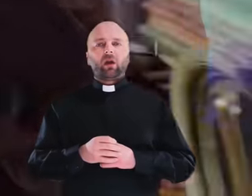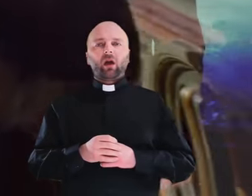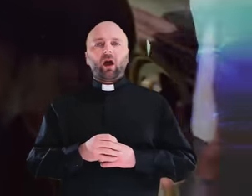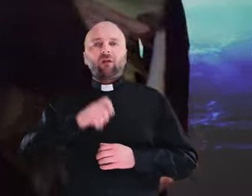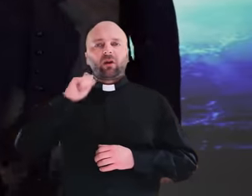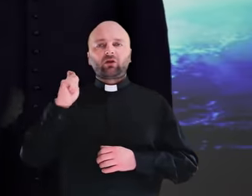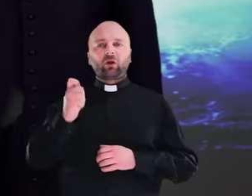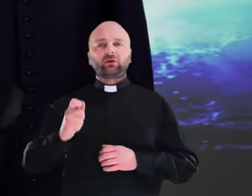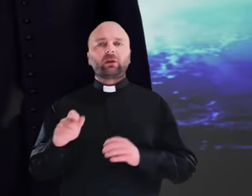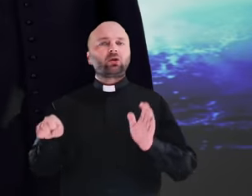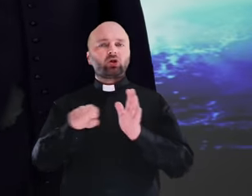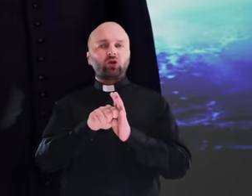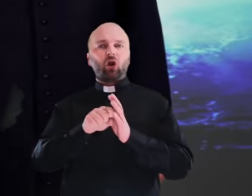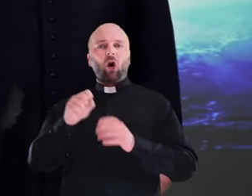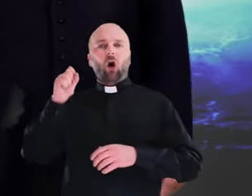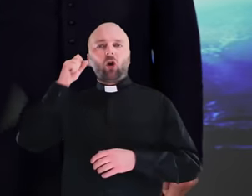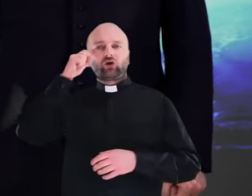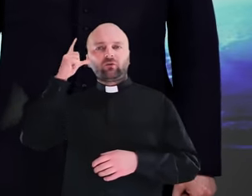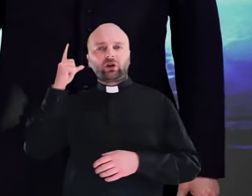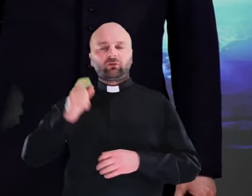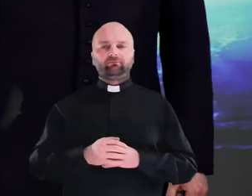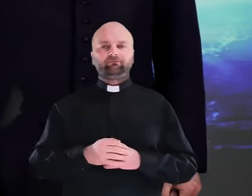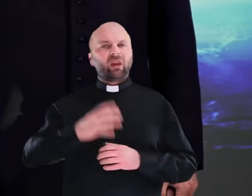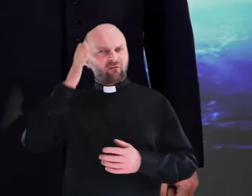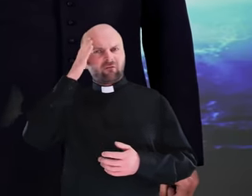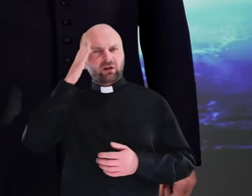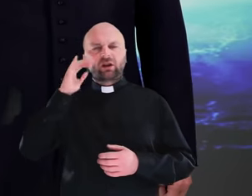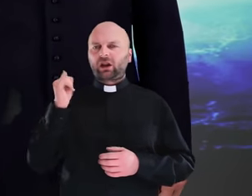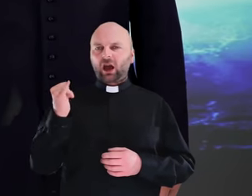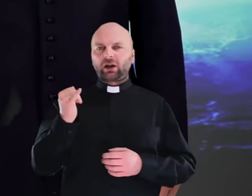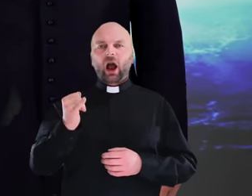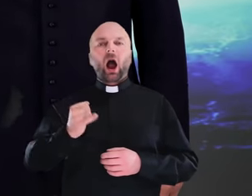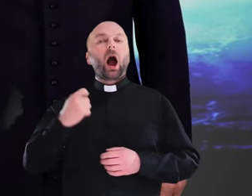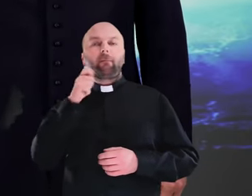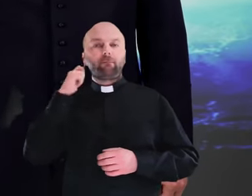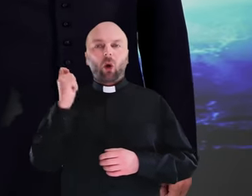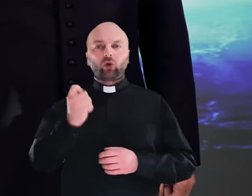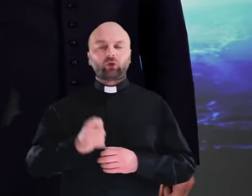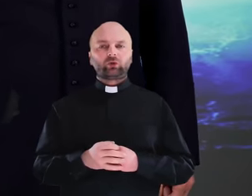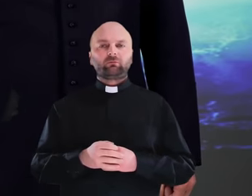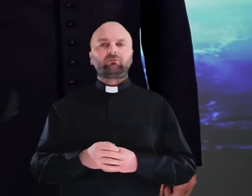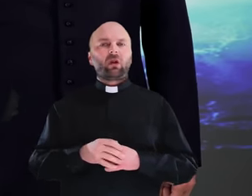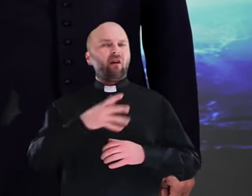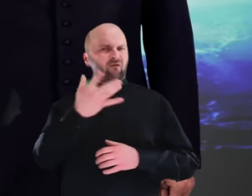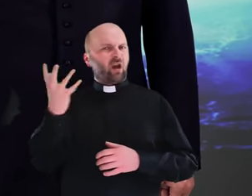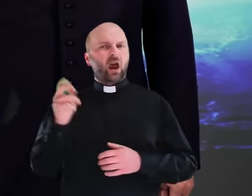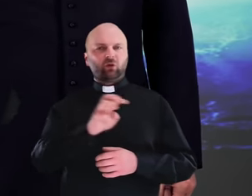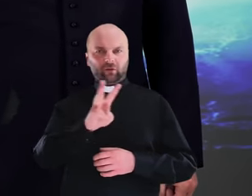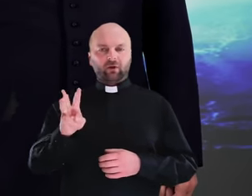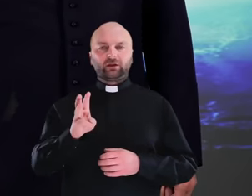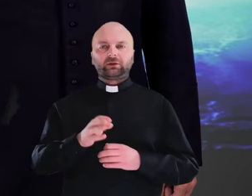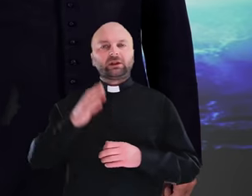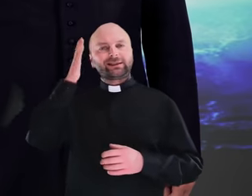świtu. Czy już domyślacie się, o jaką podróż chodzi? Pewnie z wielu z was ten tytuł dobrze